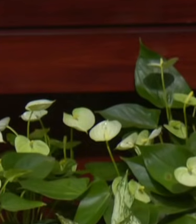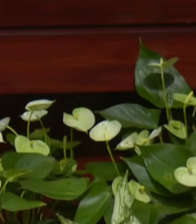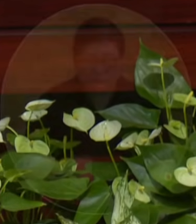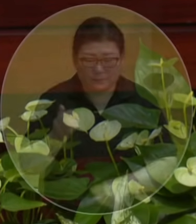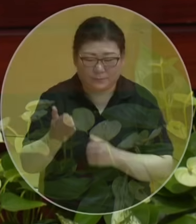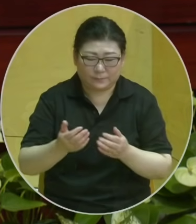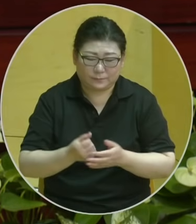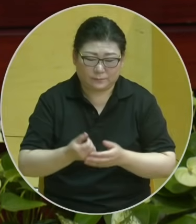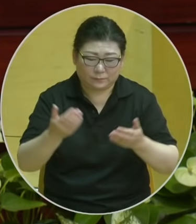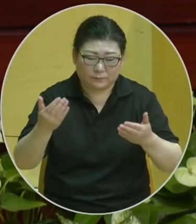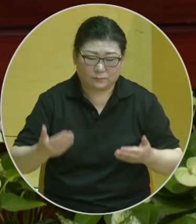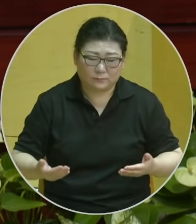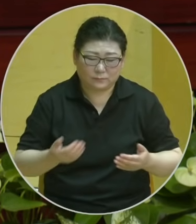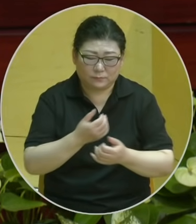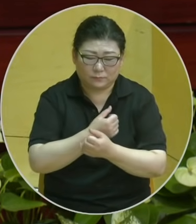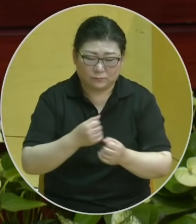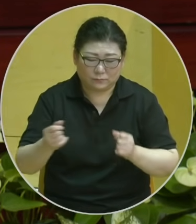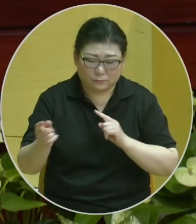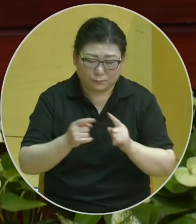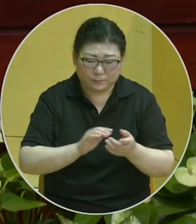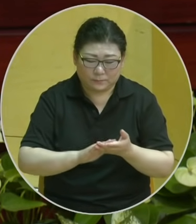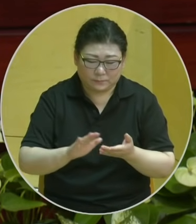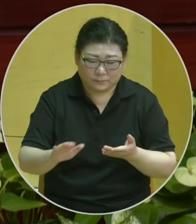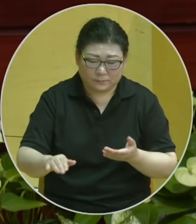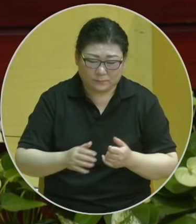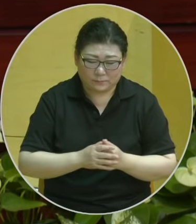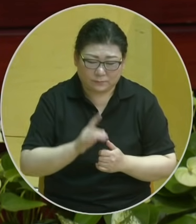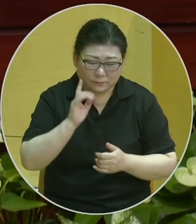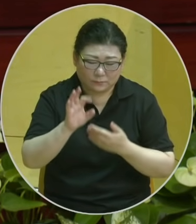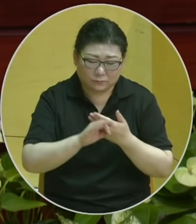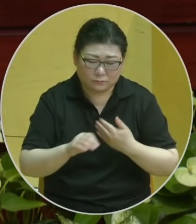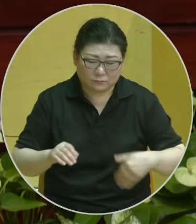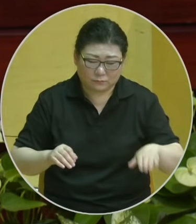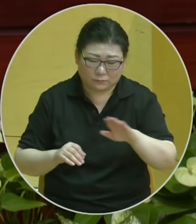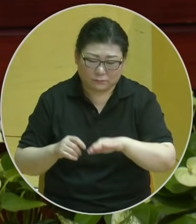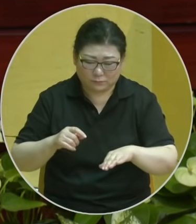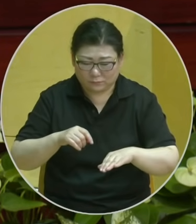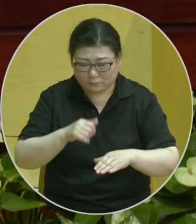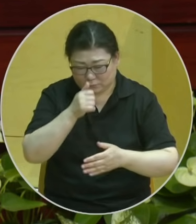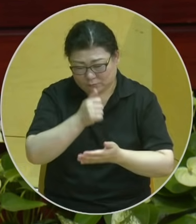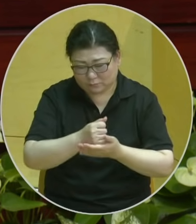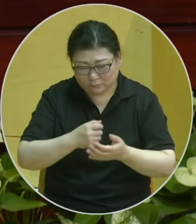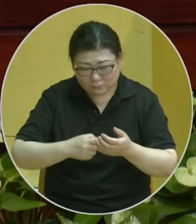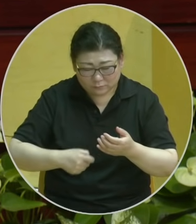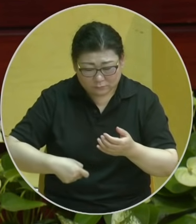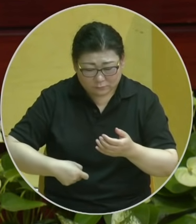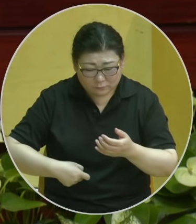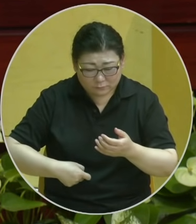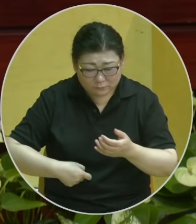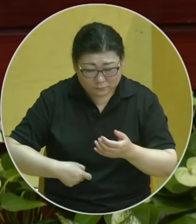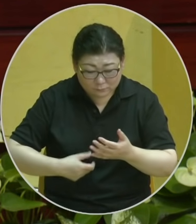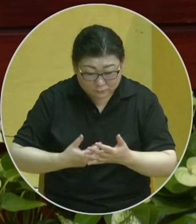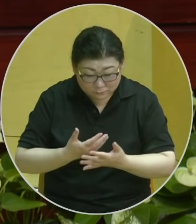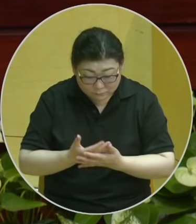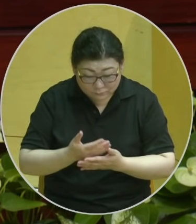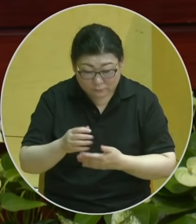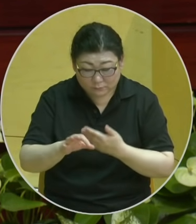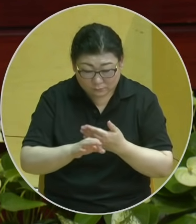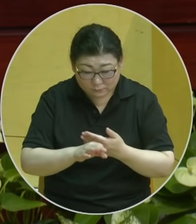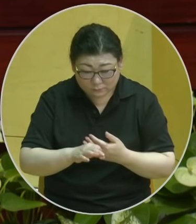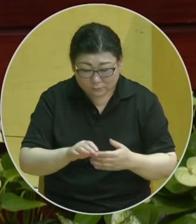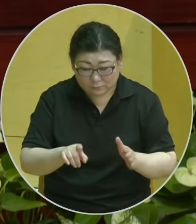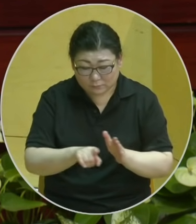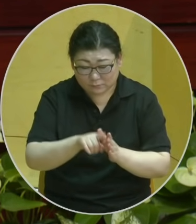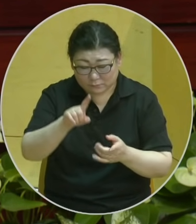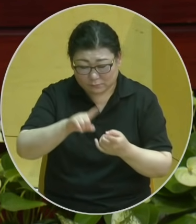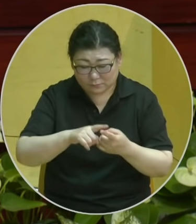하나님께서 주시는 사죄의 말씀입니다. 만일 우리가 우리 죄를 자백하면 그는 미쁘시고 의로우사 우리